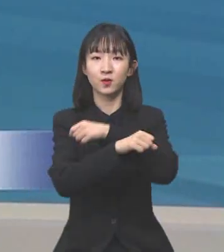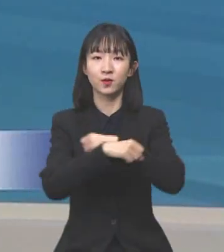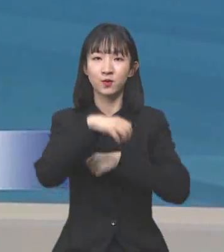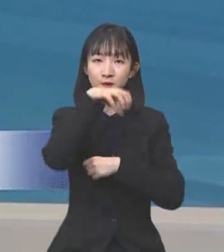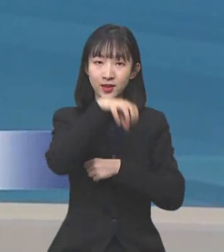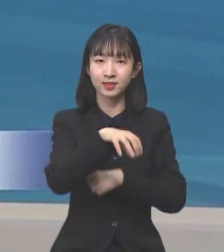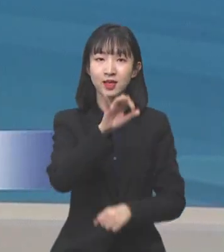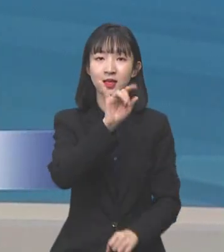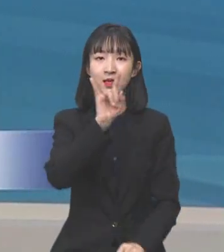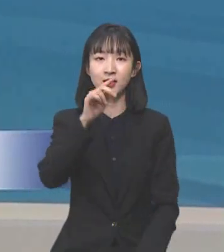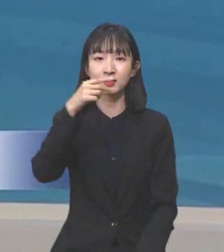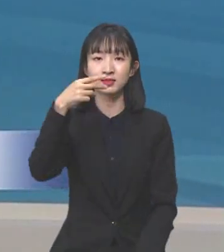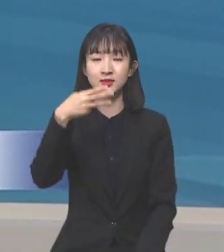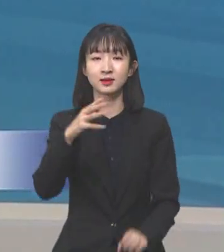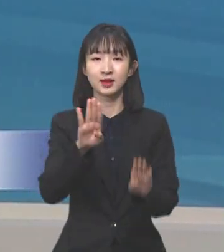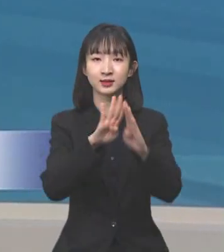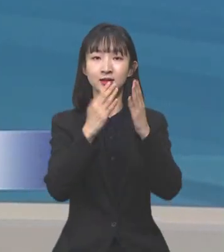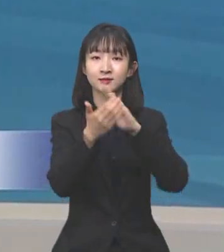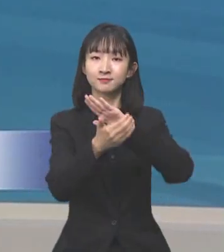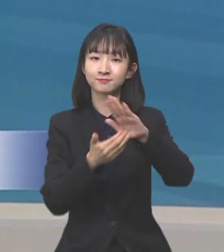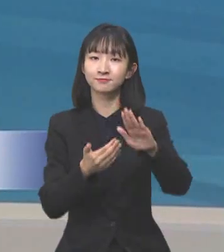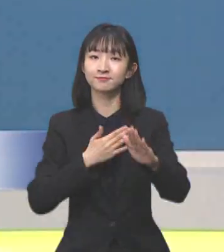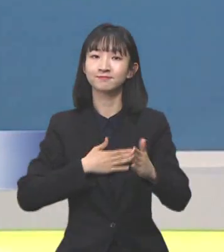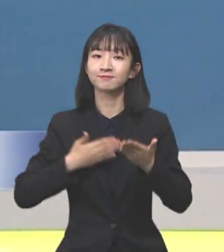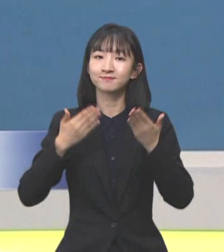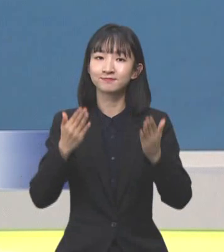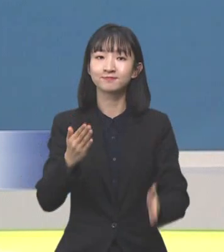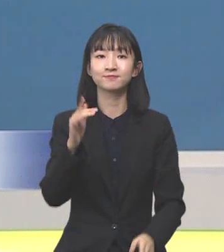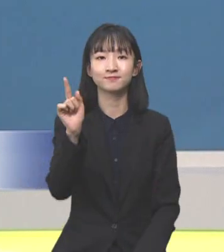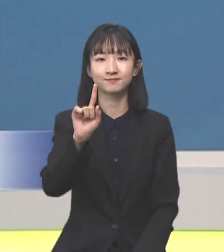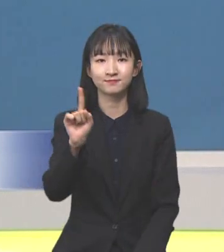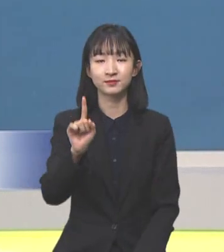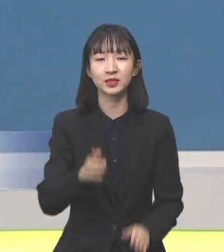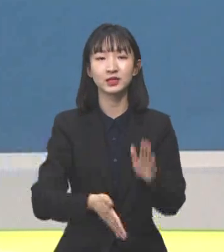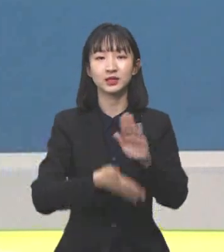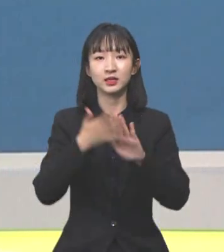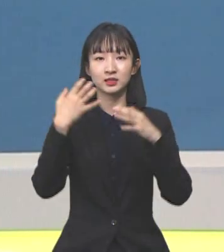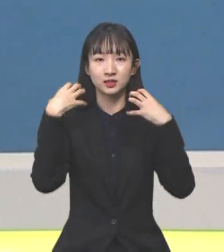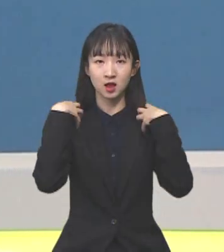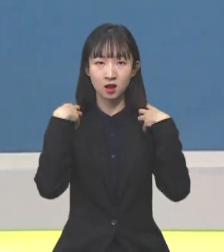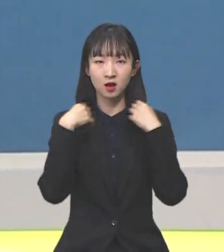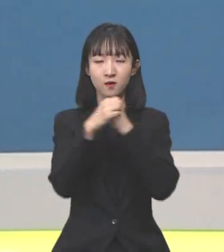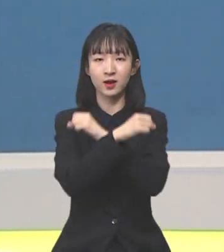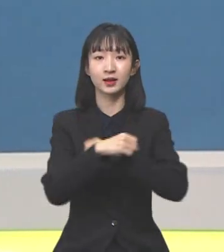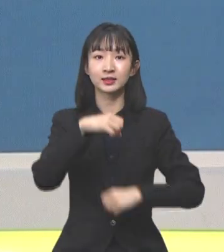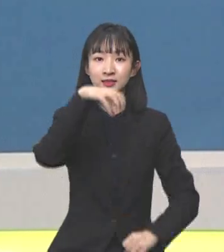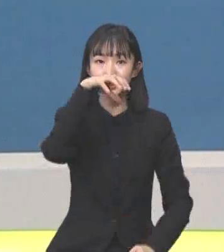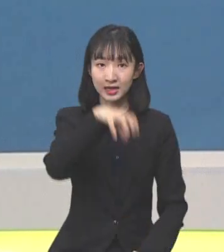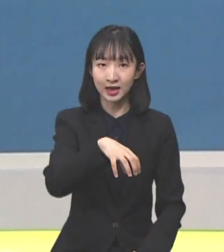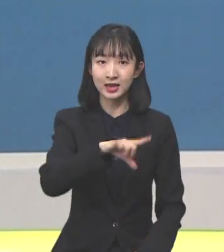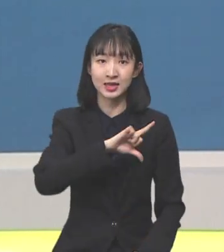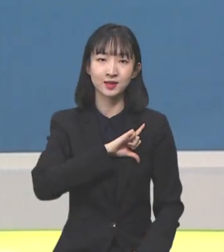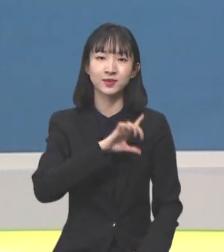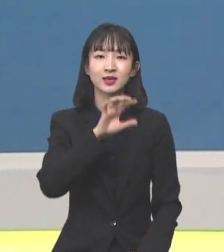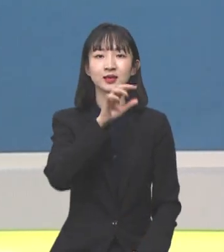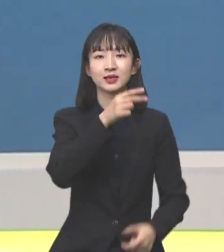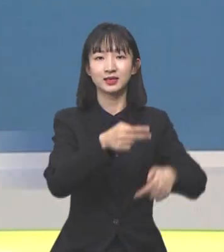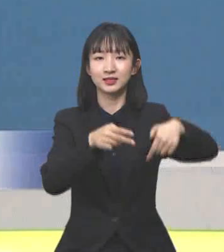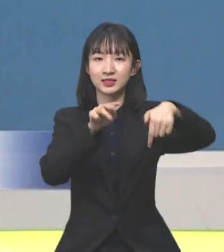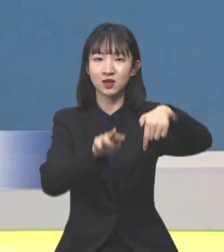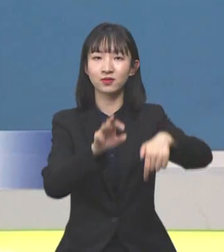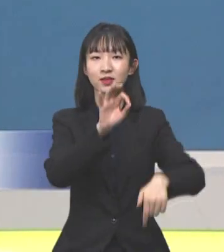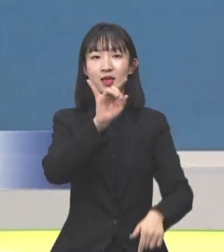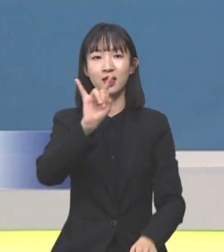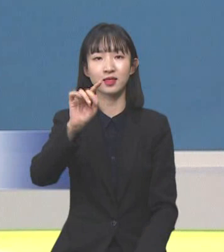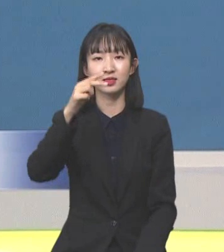시민 분들 꽤 마지막으로 한 말씀 부탁드리겠습니다 4 시청앞 열린광장 은 이제 인천에 뜰이 란 이름으로 어